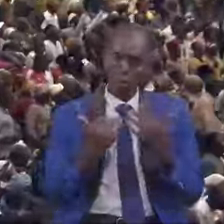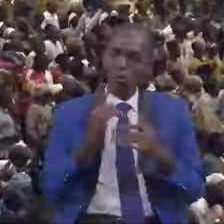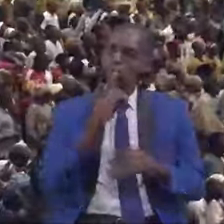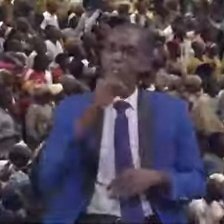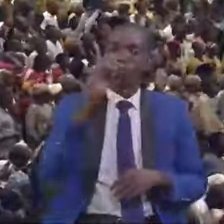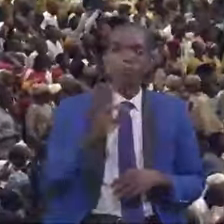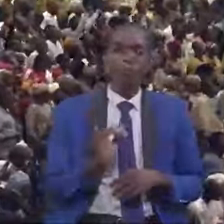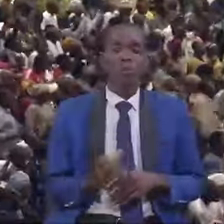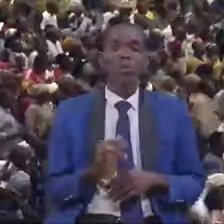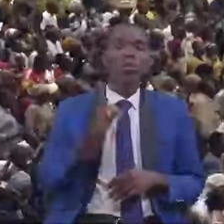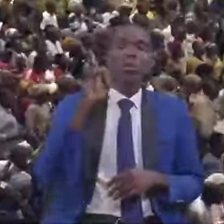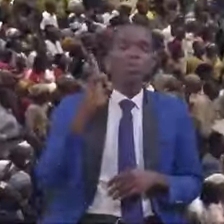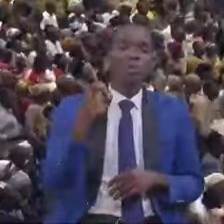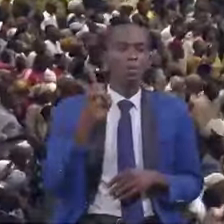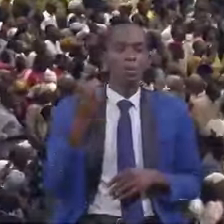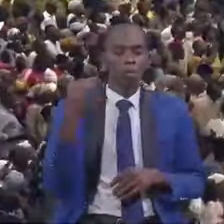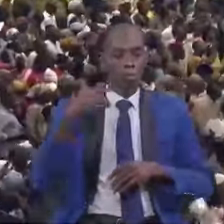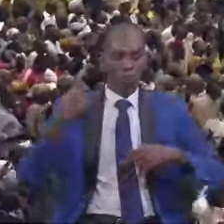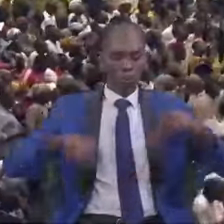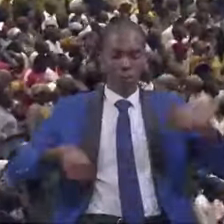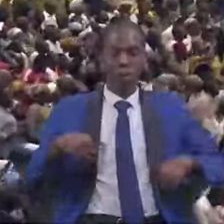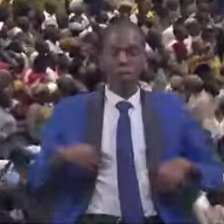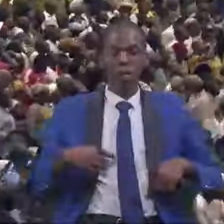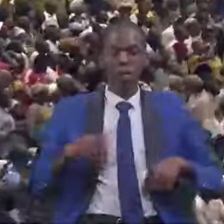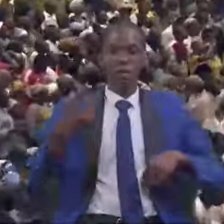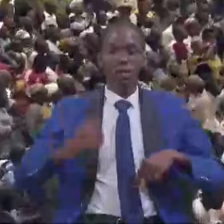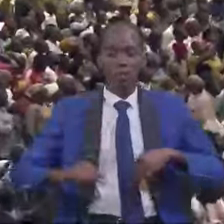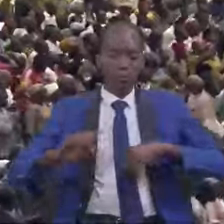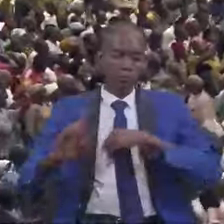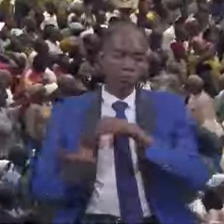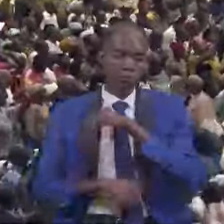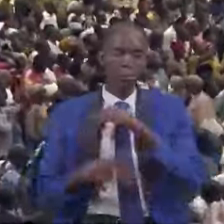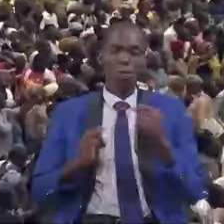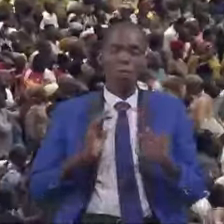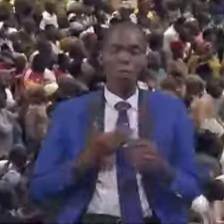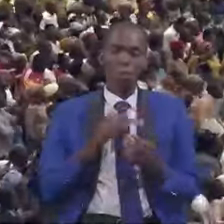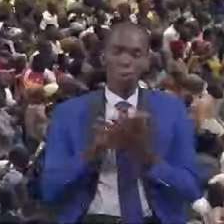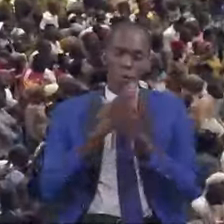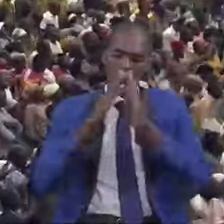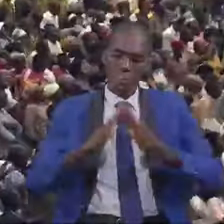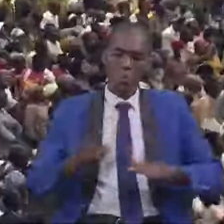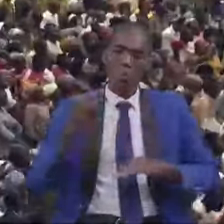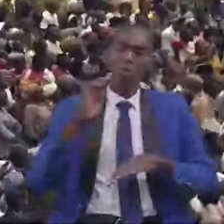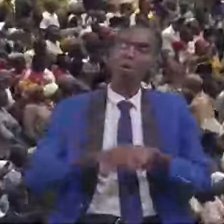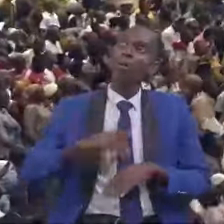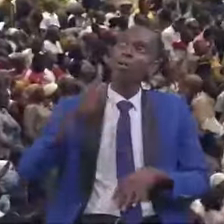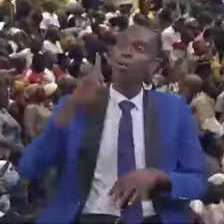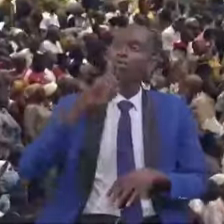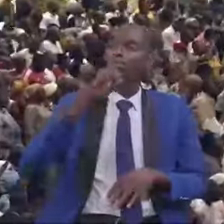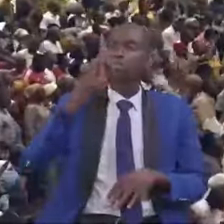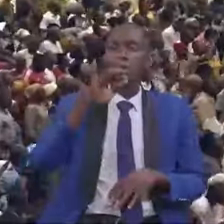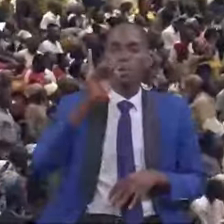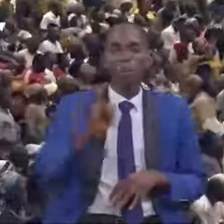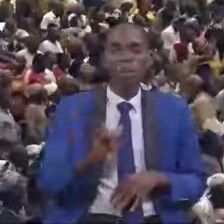afflictions. Et il a été frappé. Et le châtiment qui nous donne la paix est tombé sur lui. C'est par